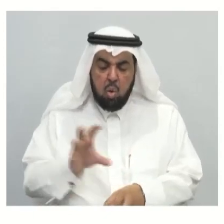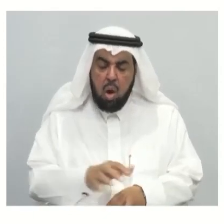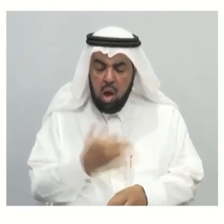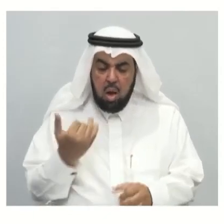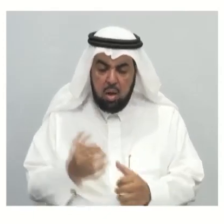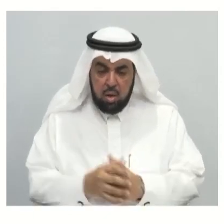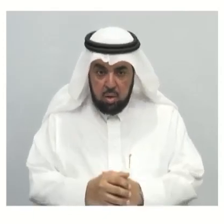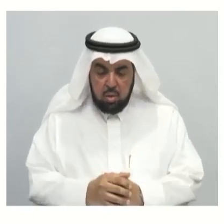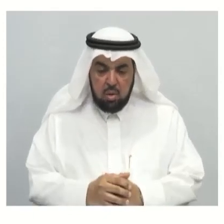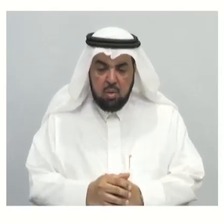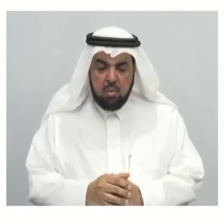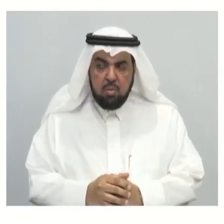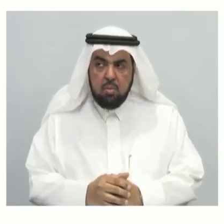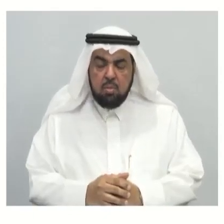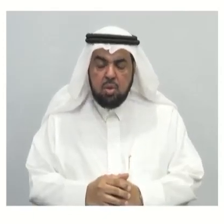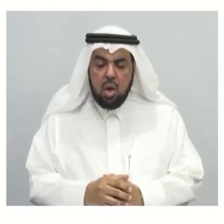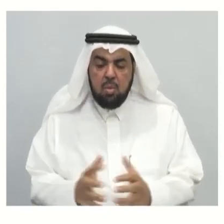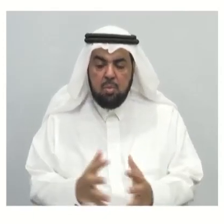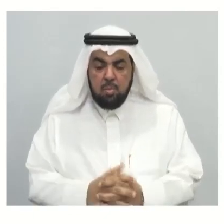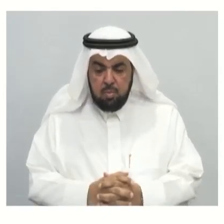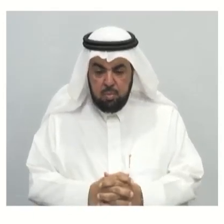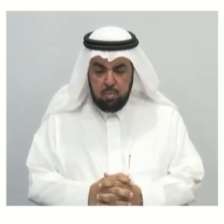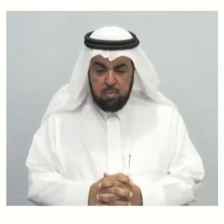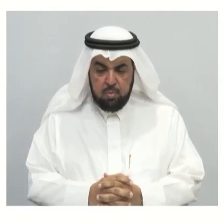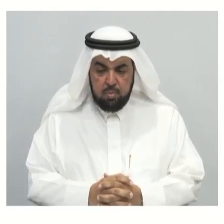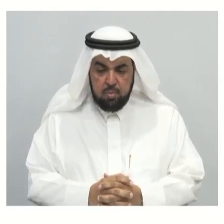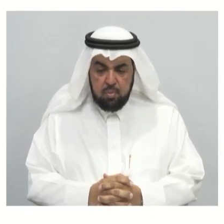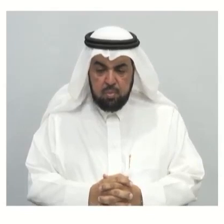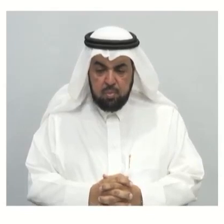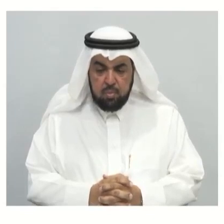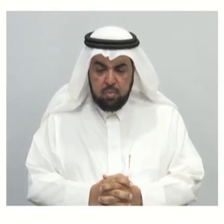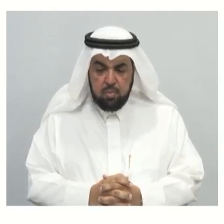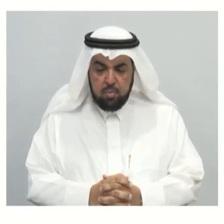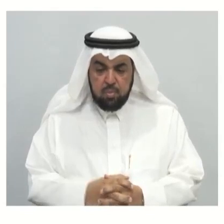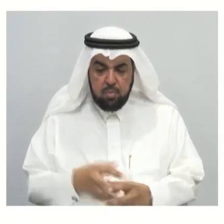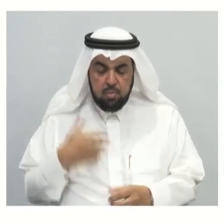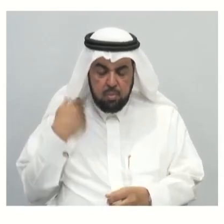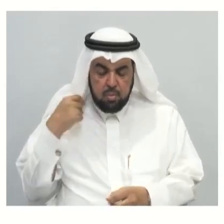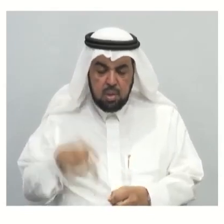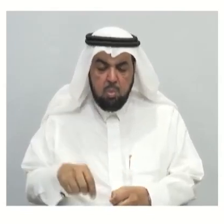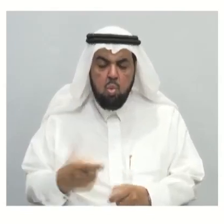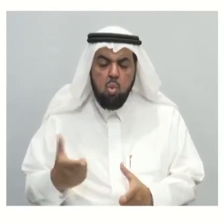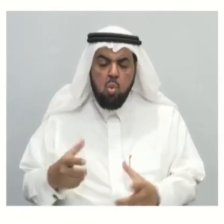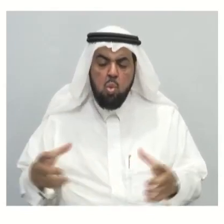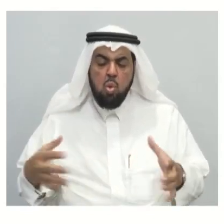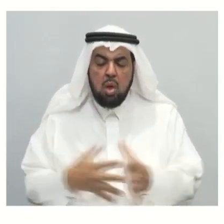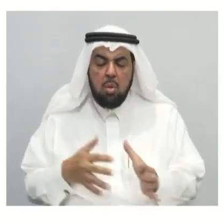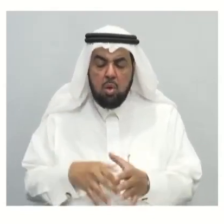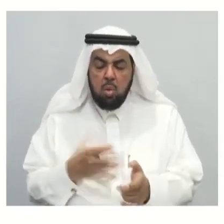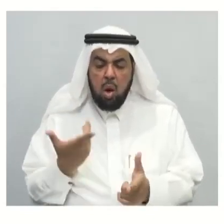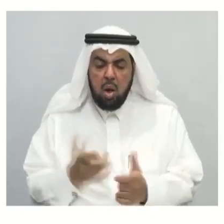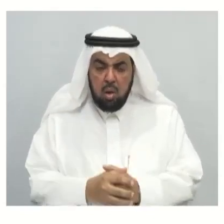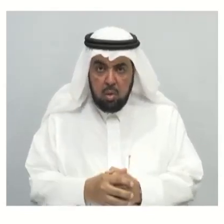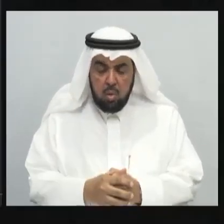الدول العربيه بشكل عام مقر الجامعه العربيه ودول الاعضاء فيها